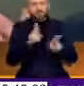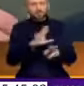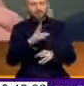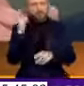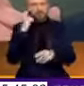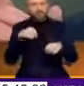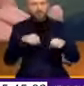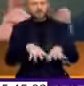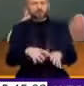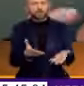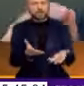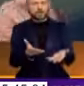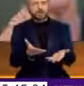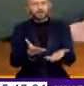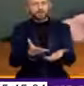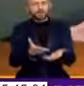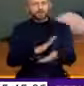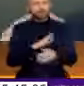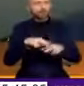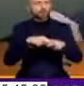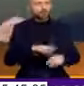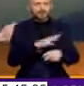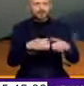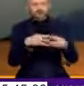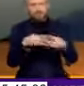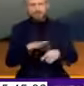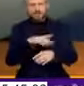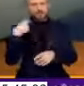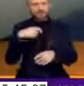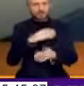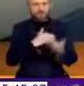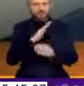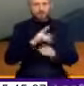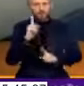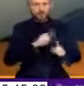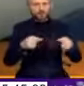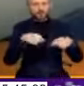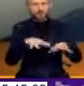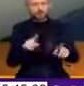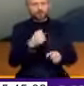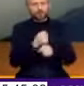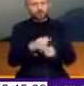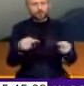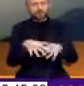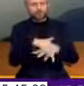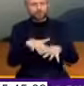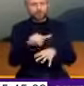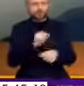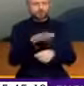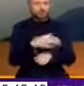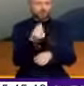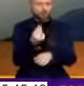Київ визначає, умовно кажучи, не столиця, не Кабмін, не президент, не Верховна Рада визначає, що робити конкретній громаді, куди направляти